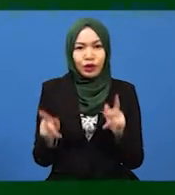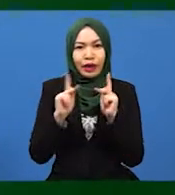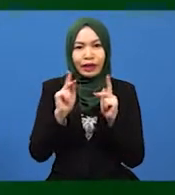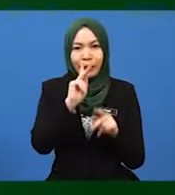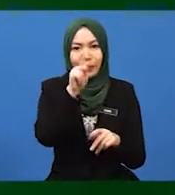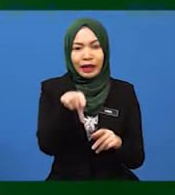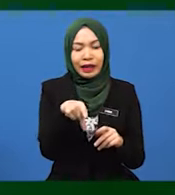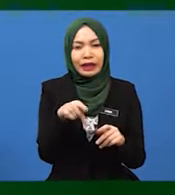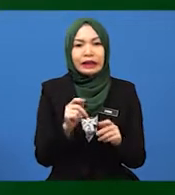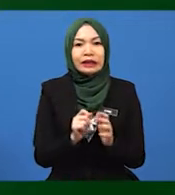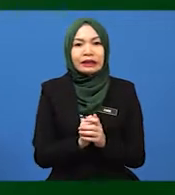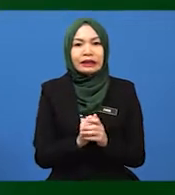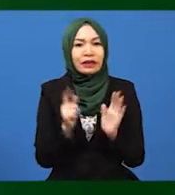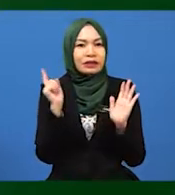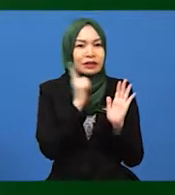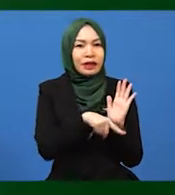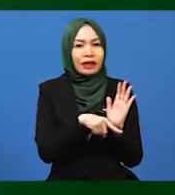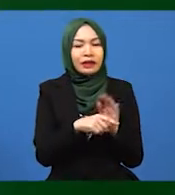dalam ayat larangan.